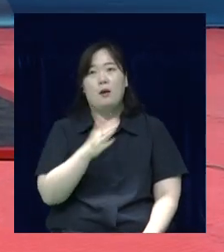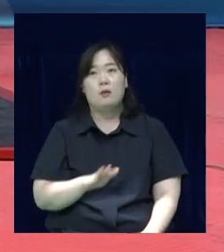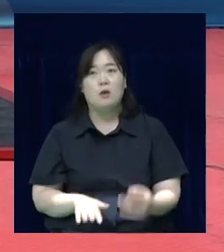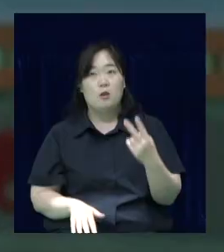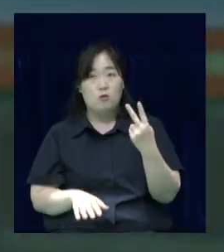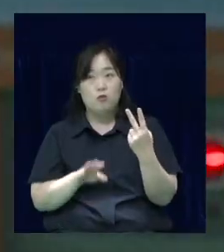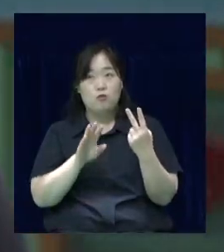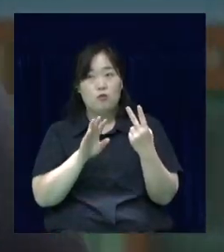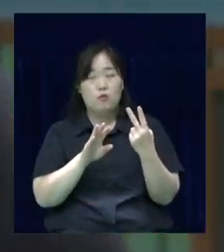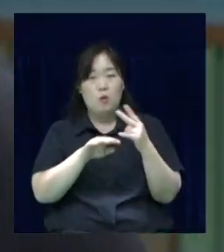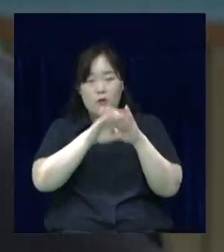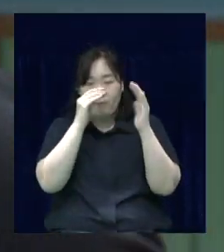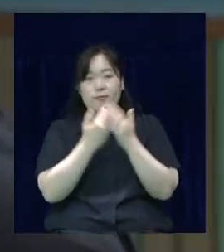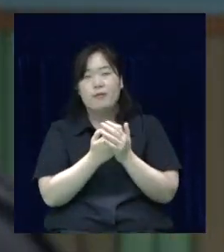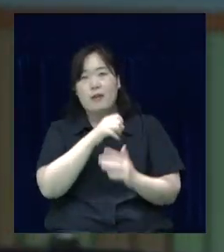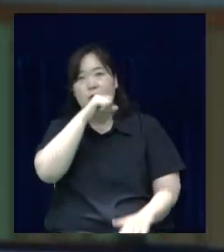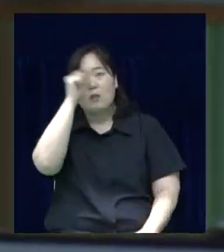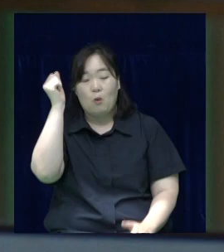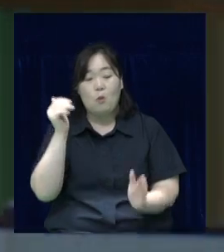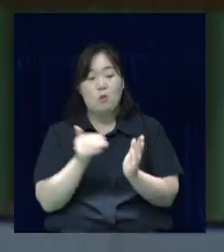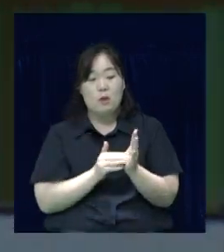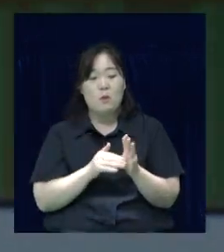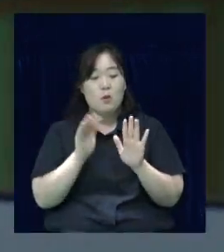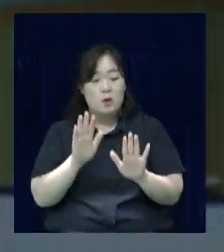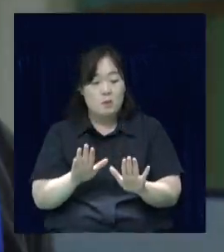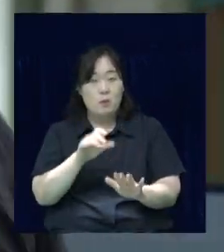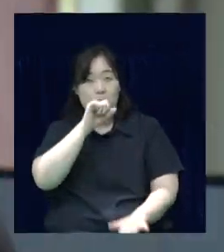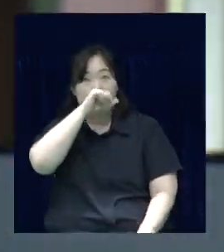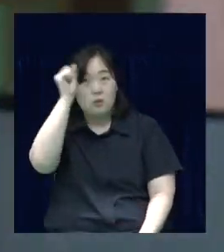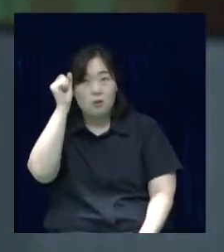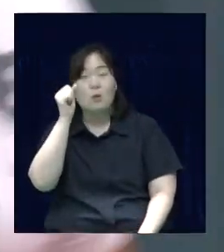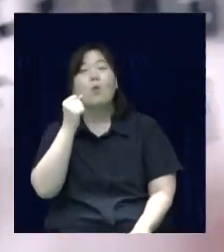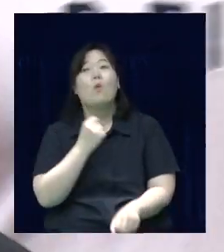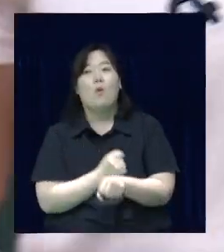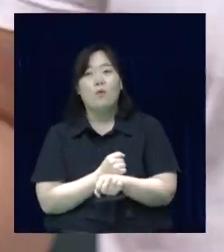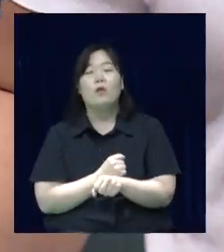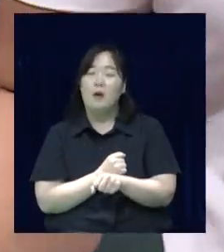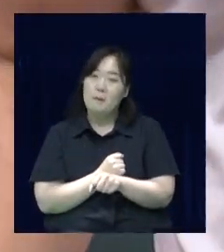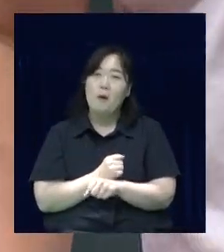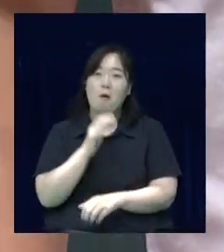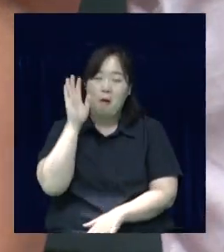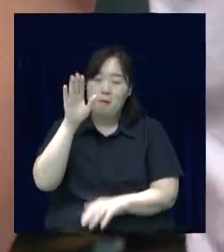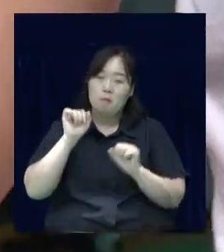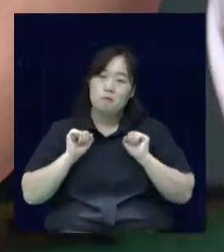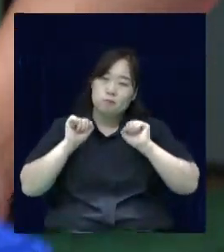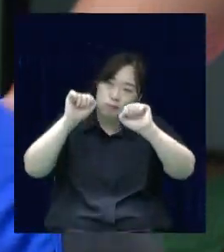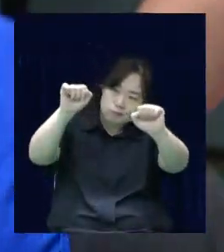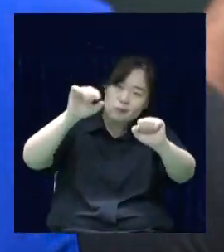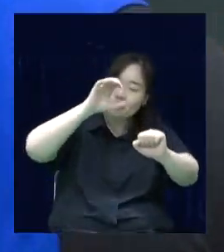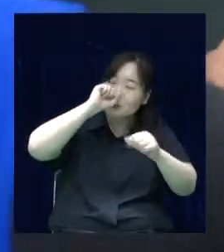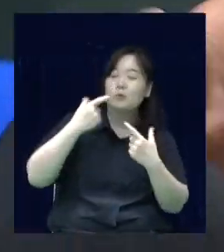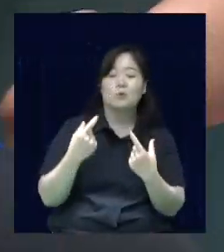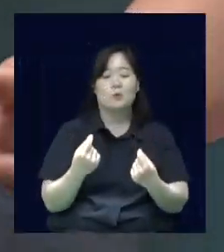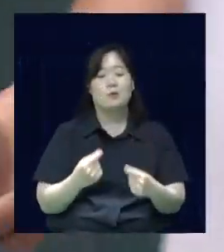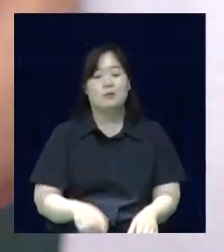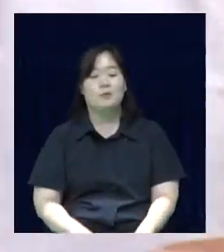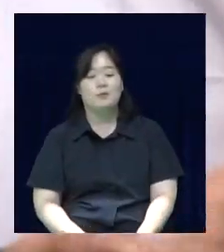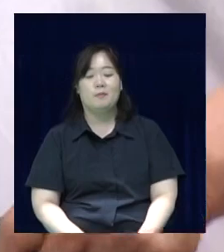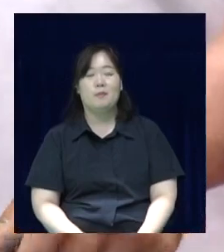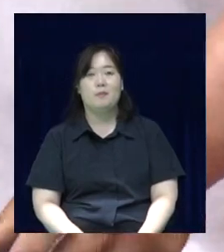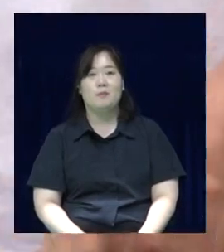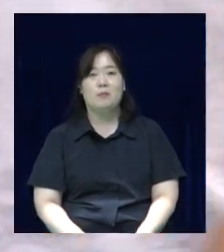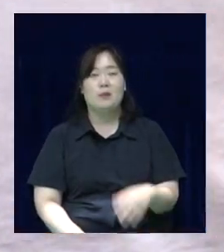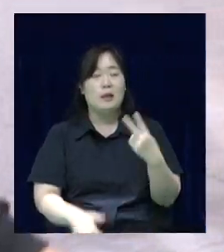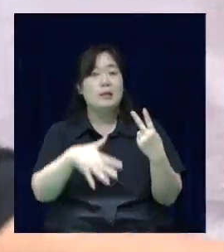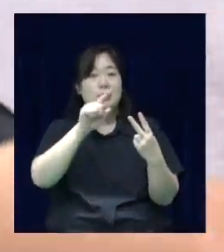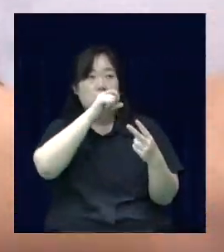성공을 했고 이번까지 성공하면 굉장히 어떤 경기를 잘한다고 보면 됩니다. 그렇습니다. 예. 황찬우 선수는 뭐 언급을 해주셨듯이